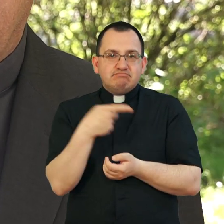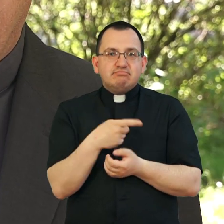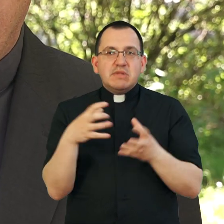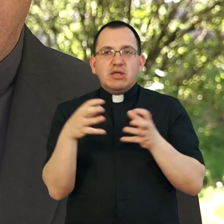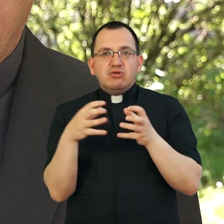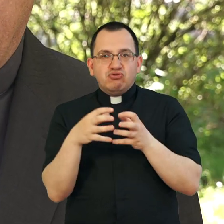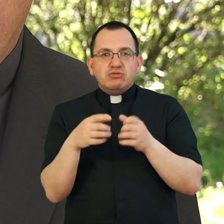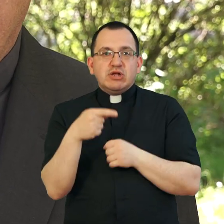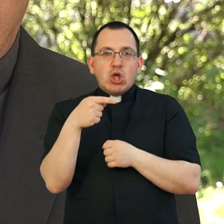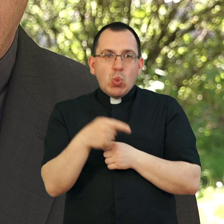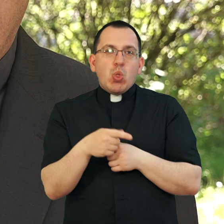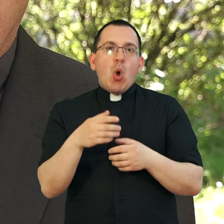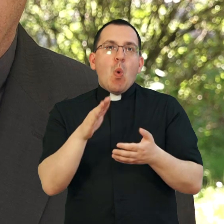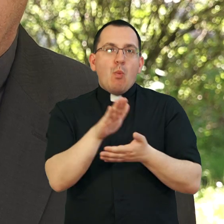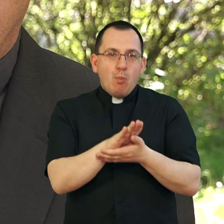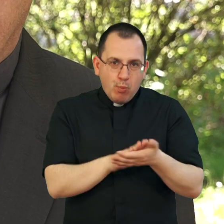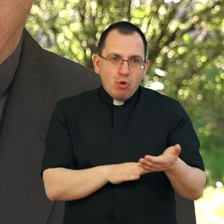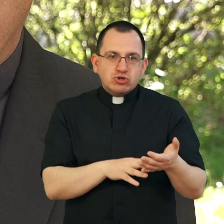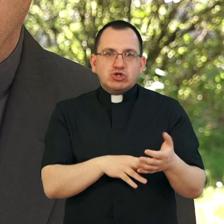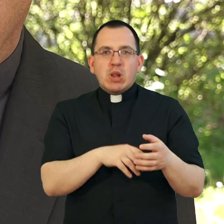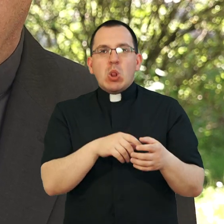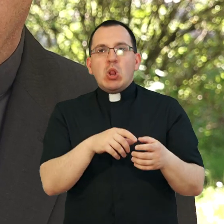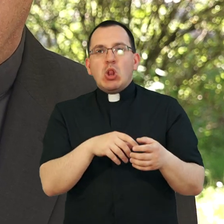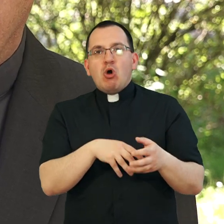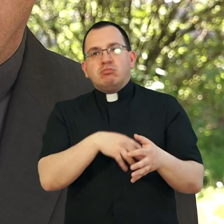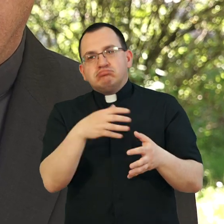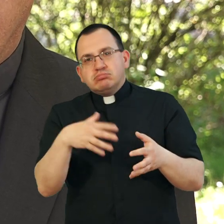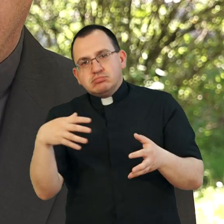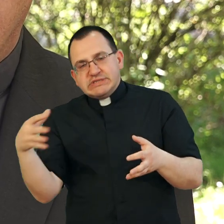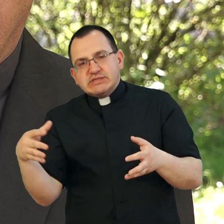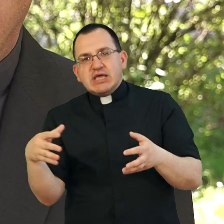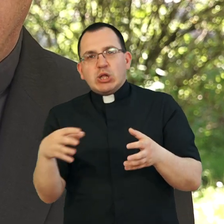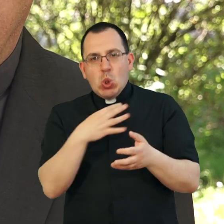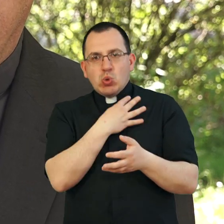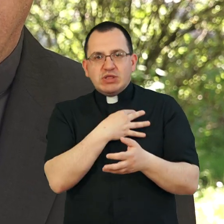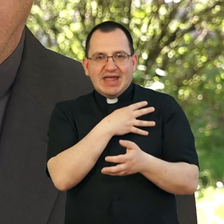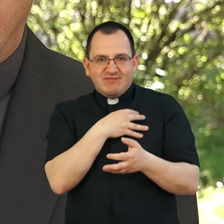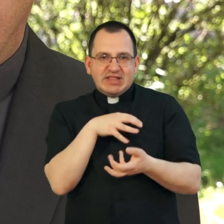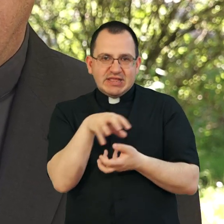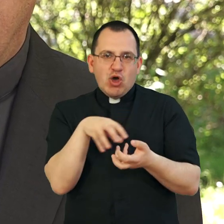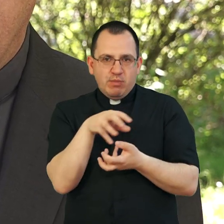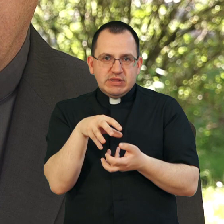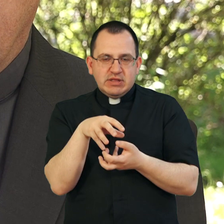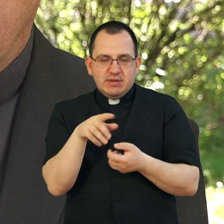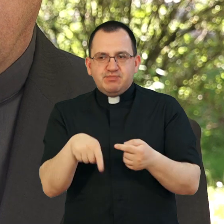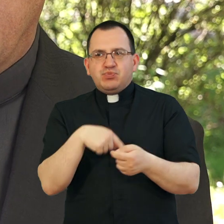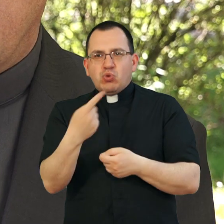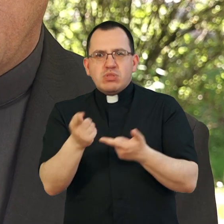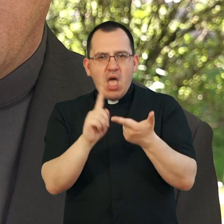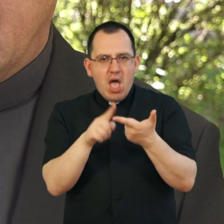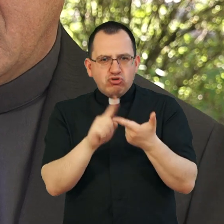je zapravo pokrenuo ciklus tih nacionalnih susreta hrvatskih katoličkih obitelji. Sljedeći je bio